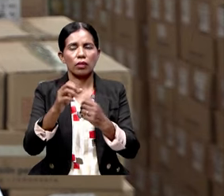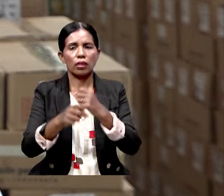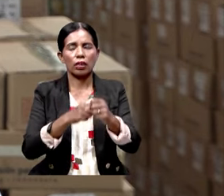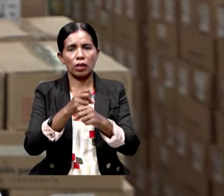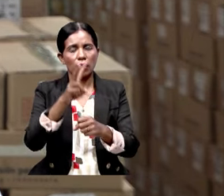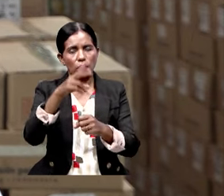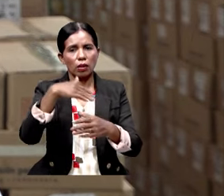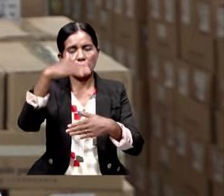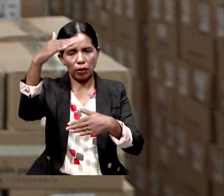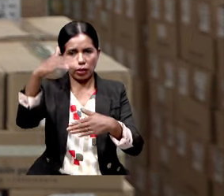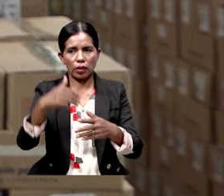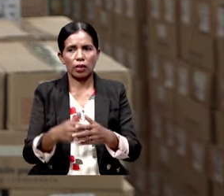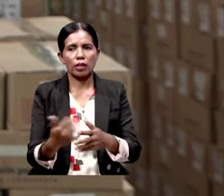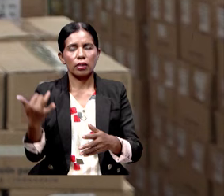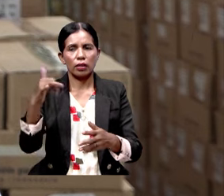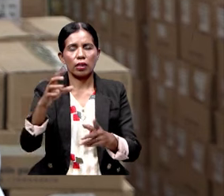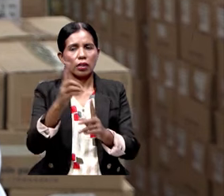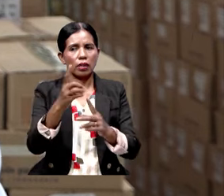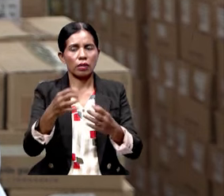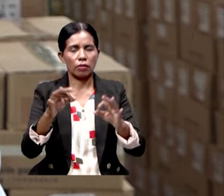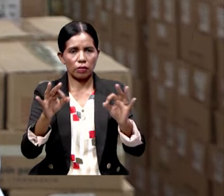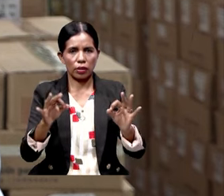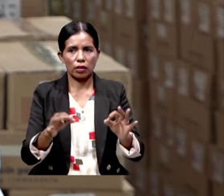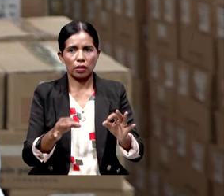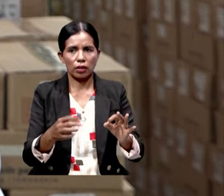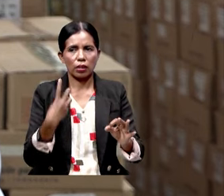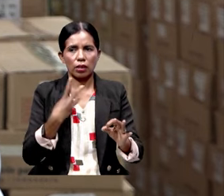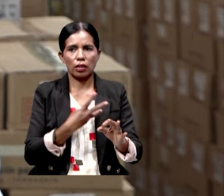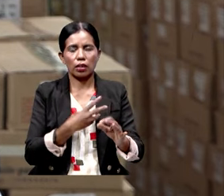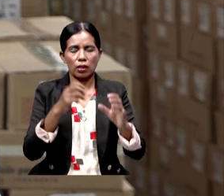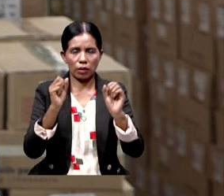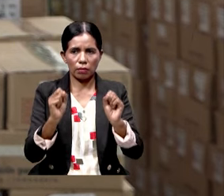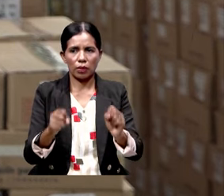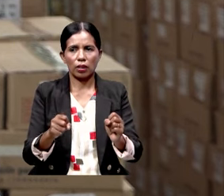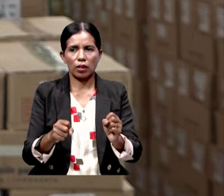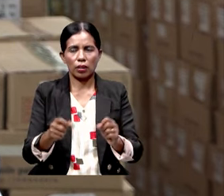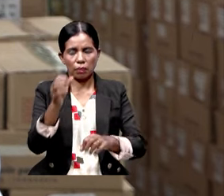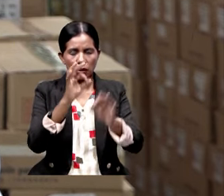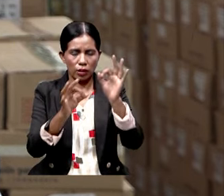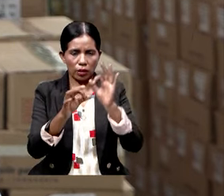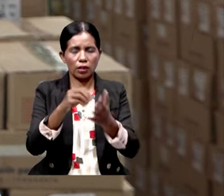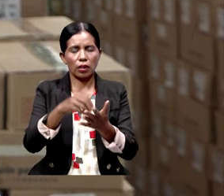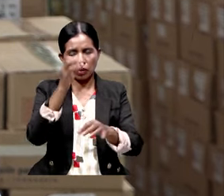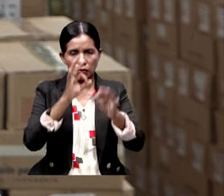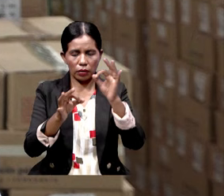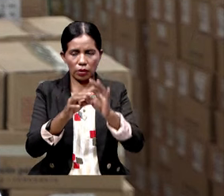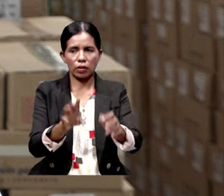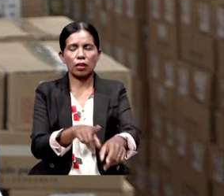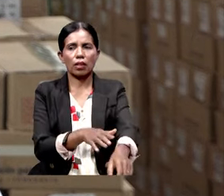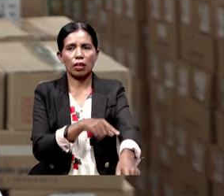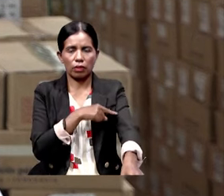hoto, nebe siratnya expire se ita si bele garante se bele